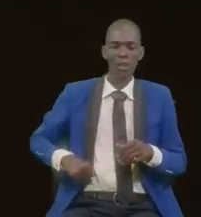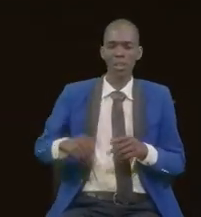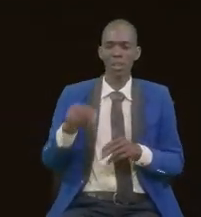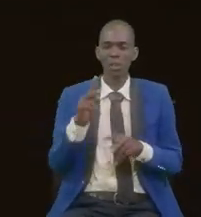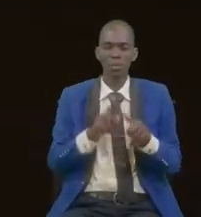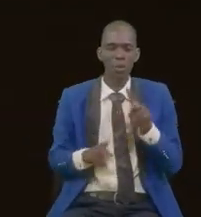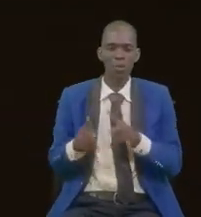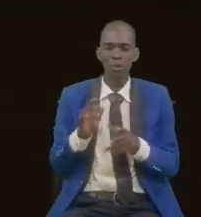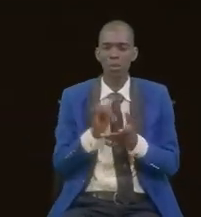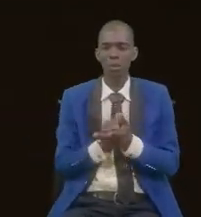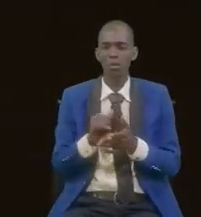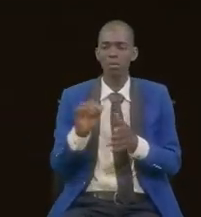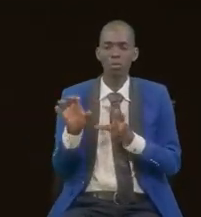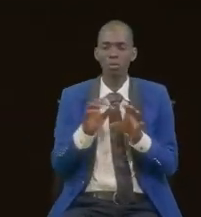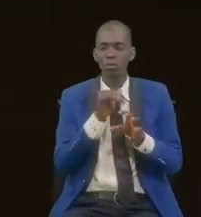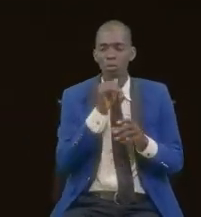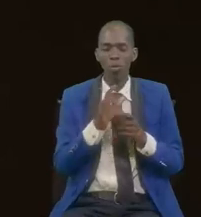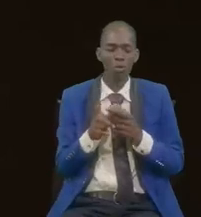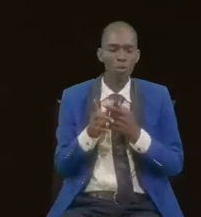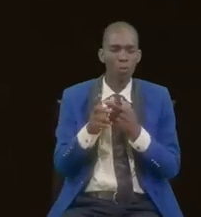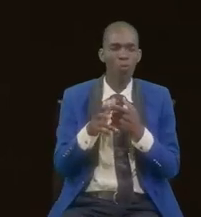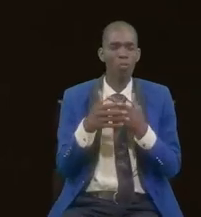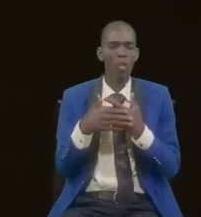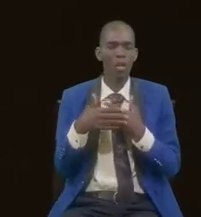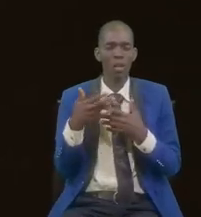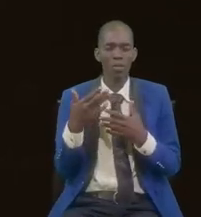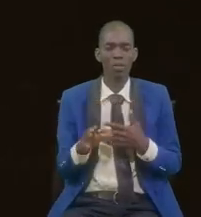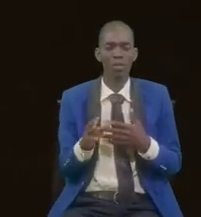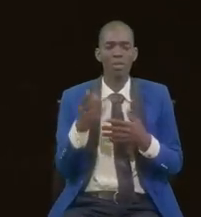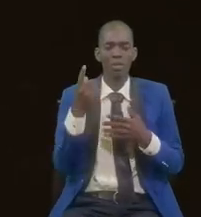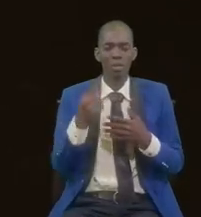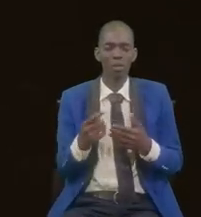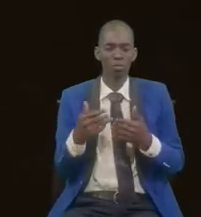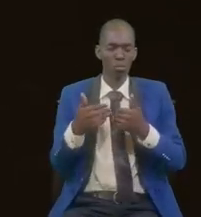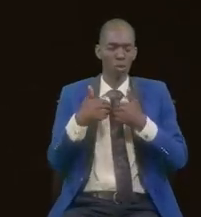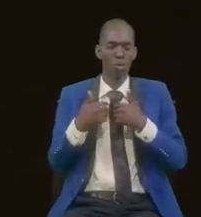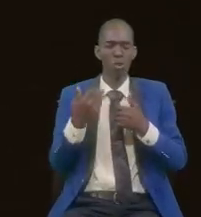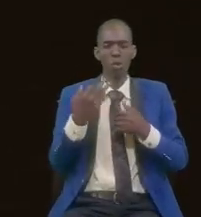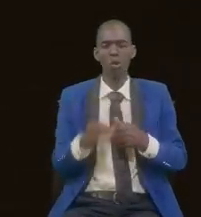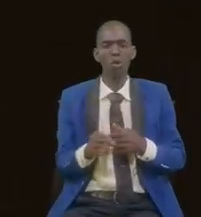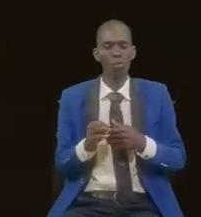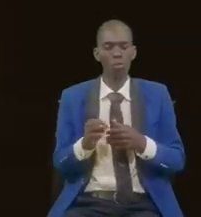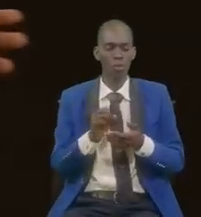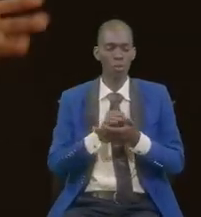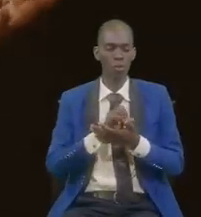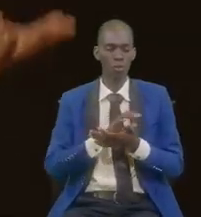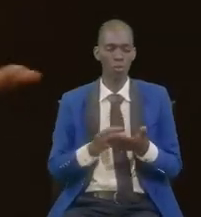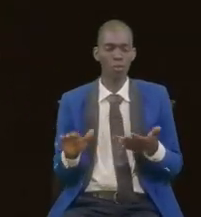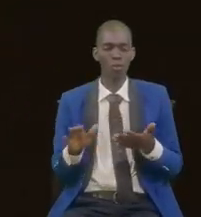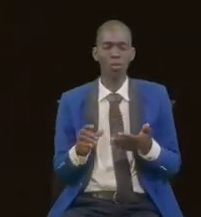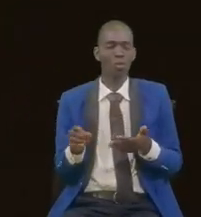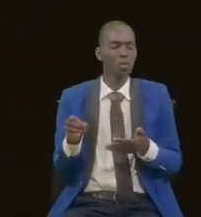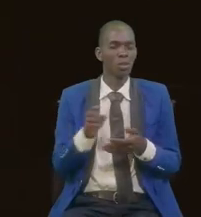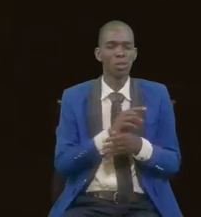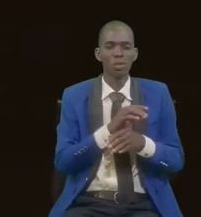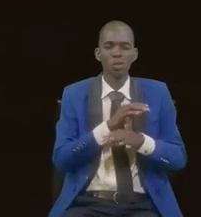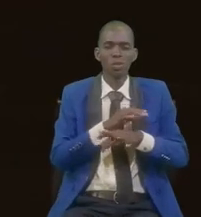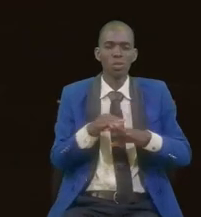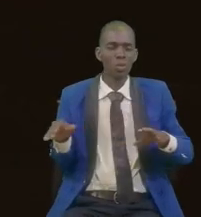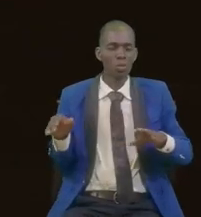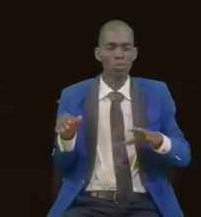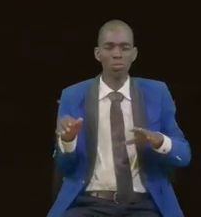ne poursuivent pas la sanctification, ces gens ne veulent pas que